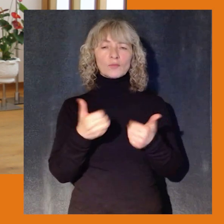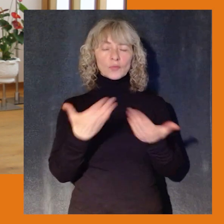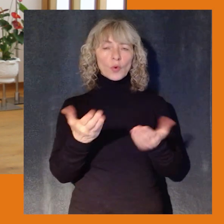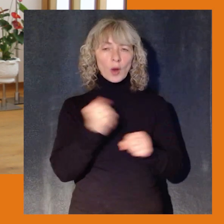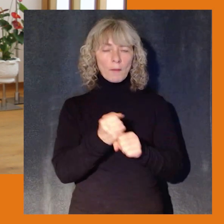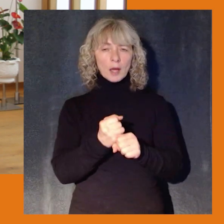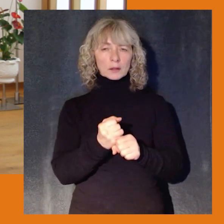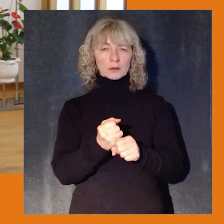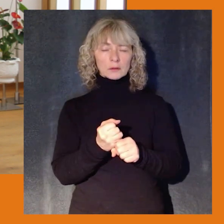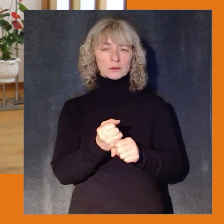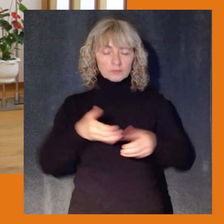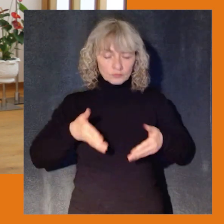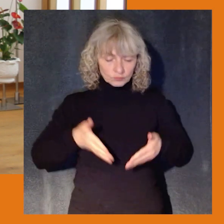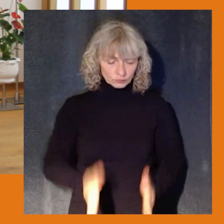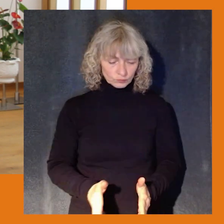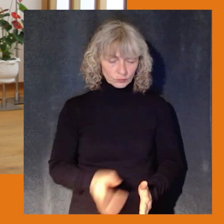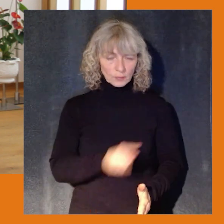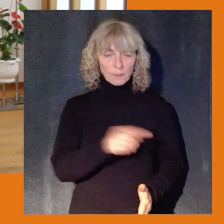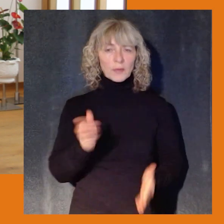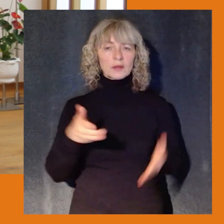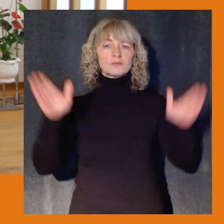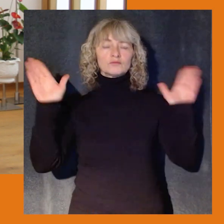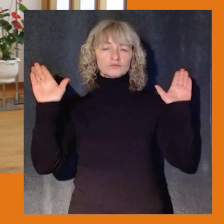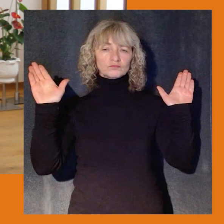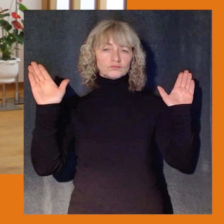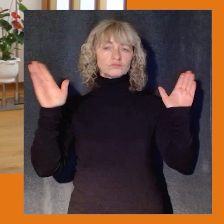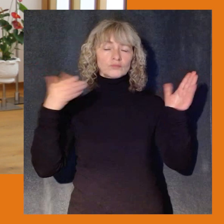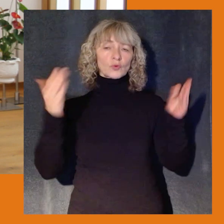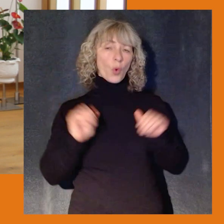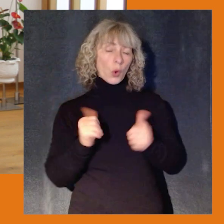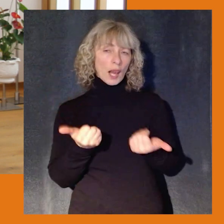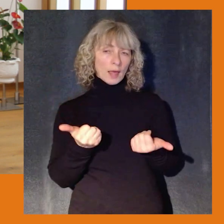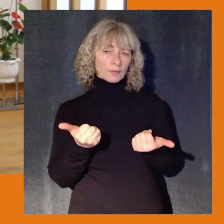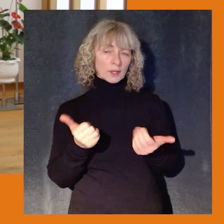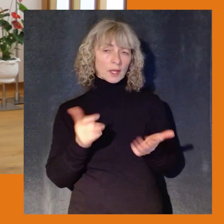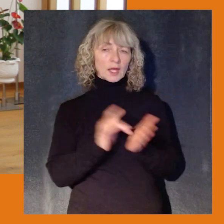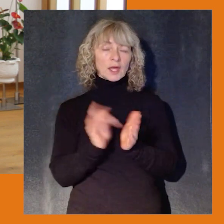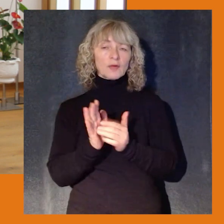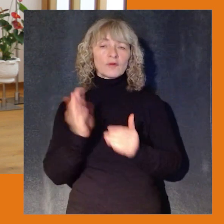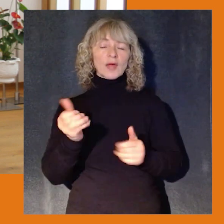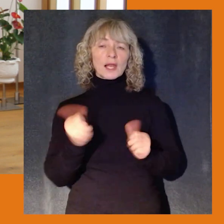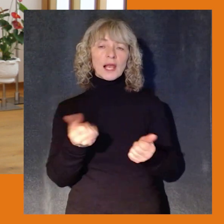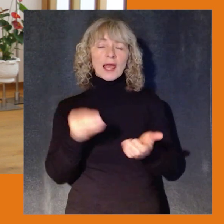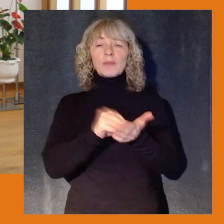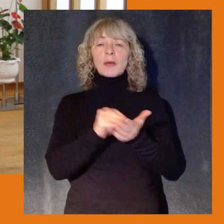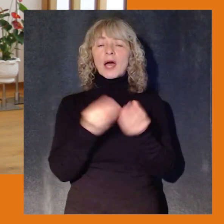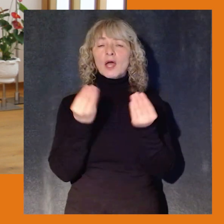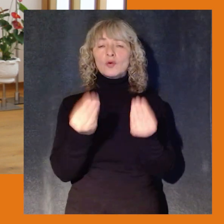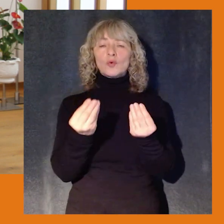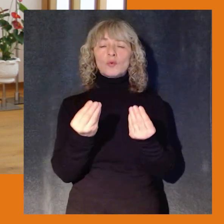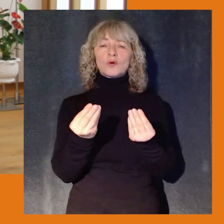Leben von Jesus. Er hat sein Leben hingegeben für uns, von der Menschwerdung bis hin zum Kreuz.